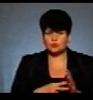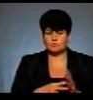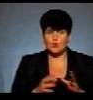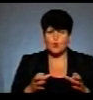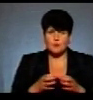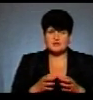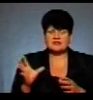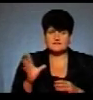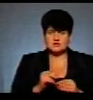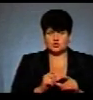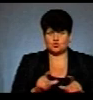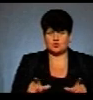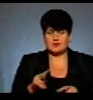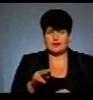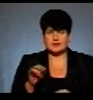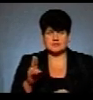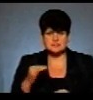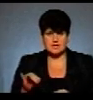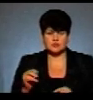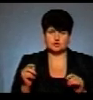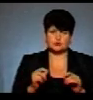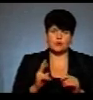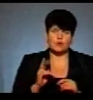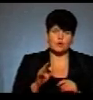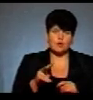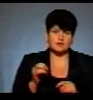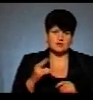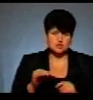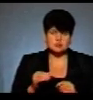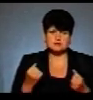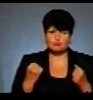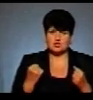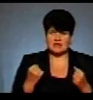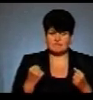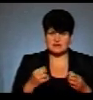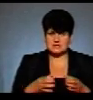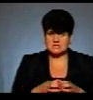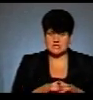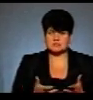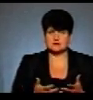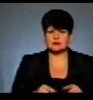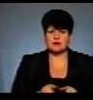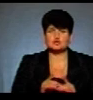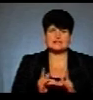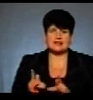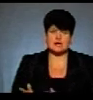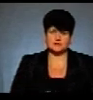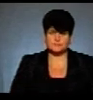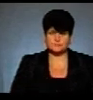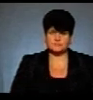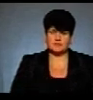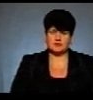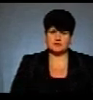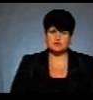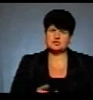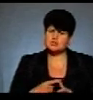всі школи, також ліцеї, коледжі, спортивні секції, також інтернати. Чи вперше